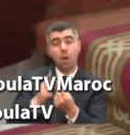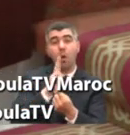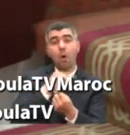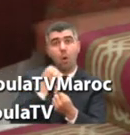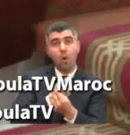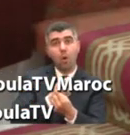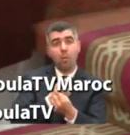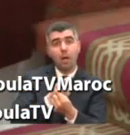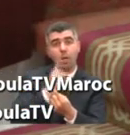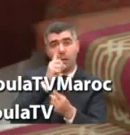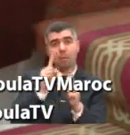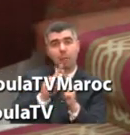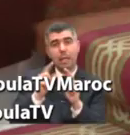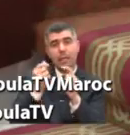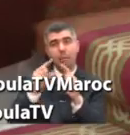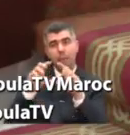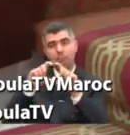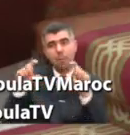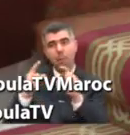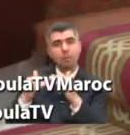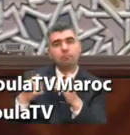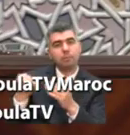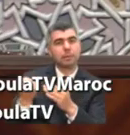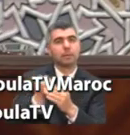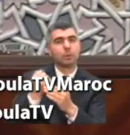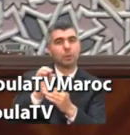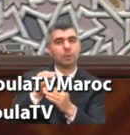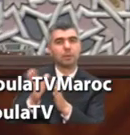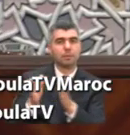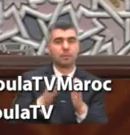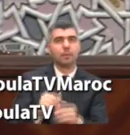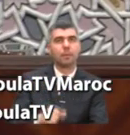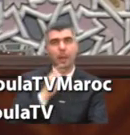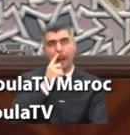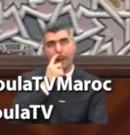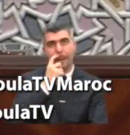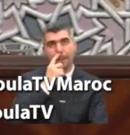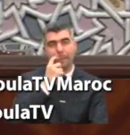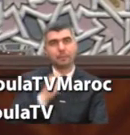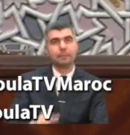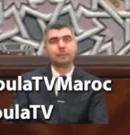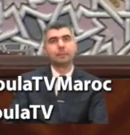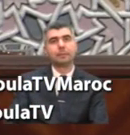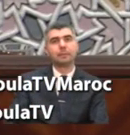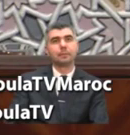باش وخرت شويه التثقيف. شكرا. شكرا. تعقب السيده النائبه